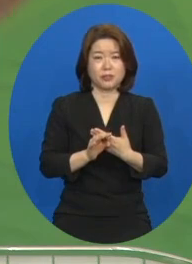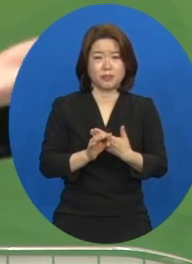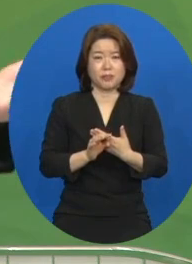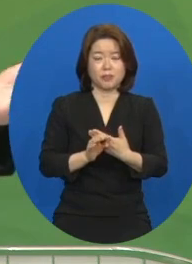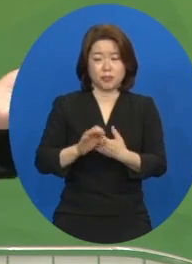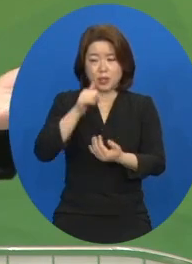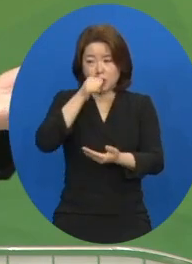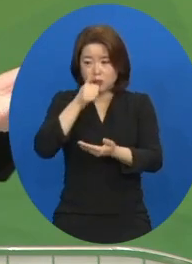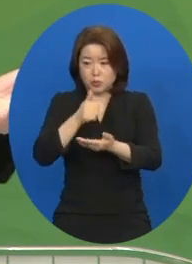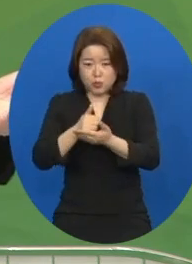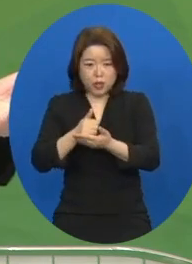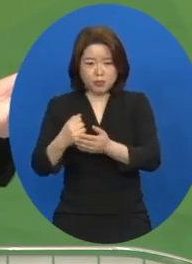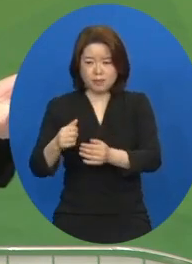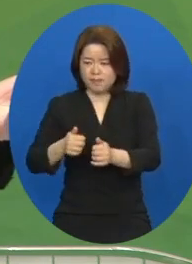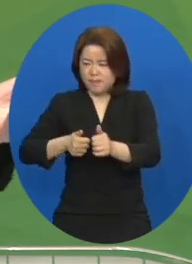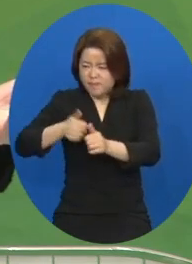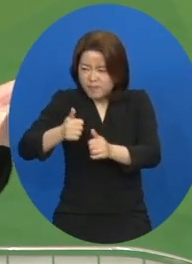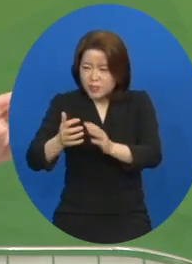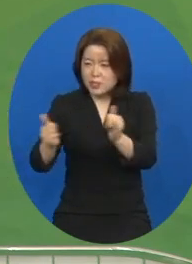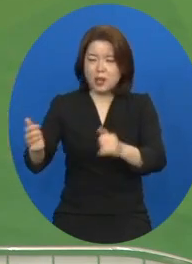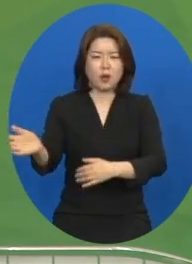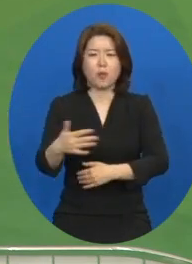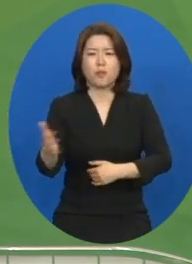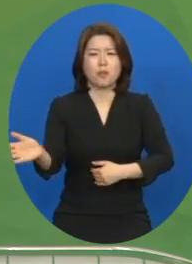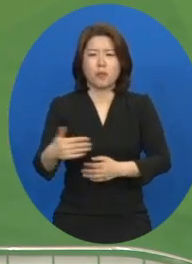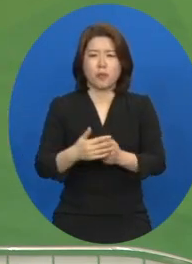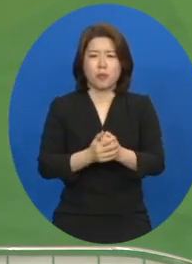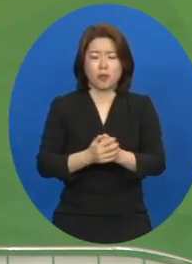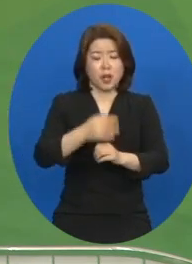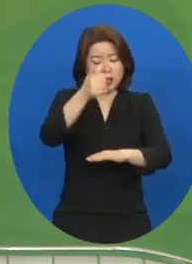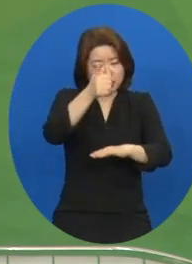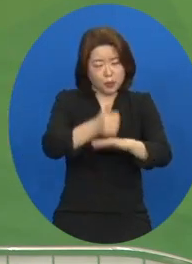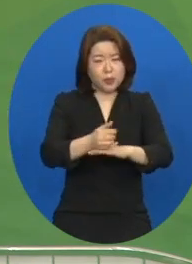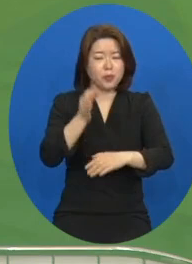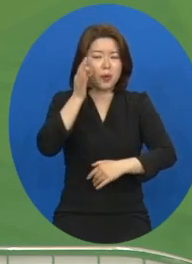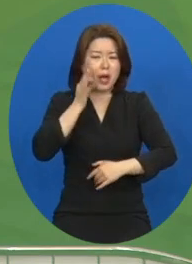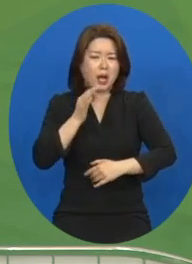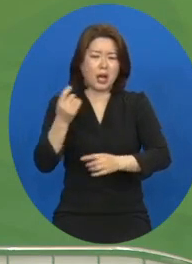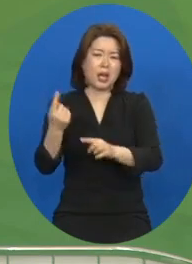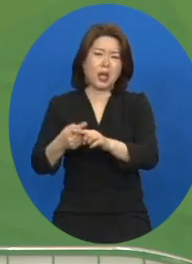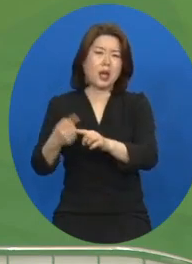죄의 장사가 없어요. 결국 아간처럼 됩니다.